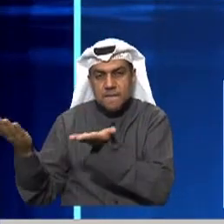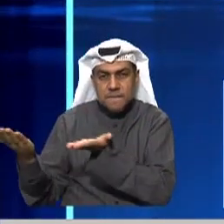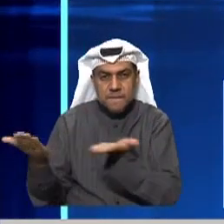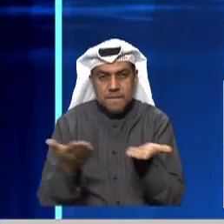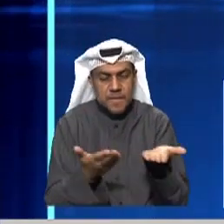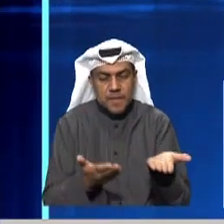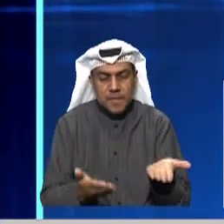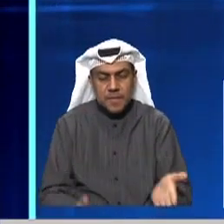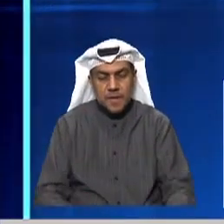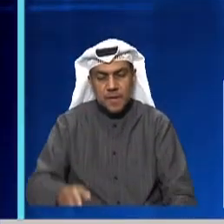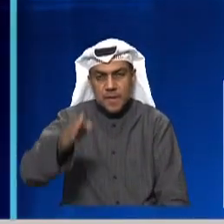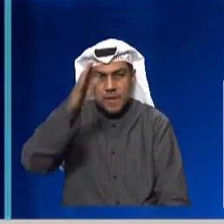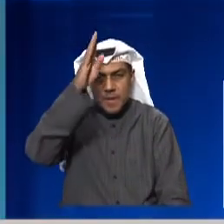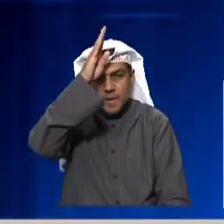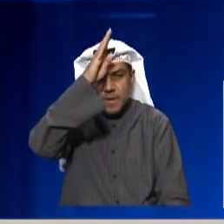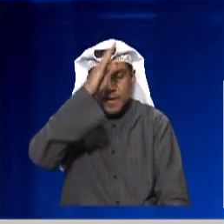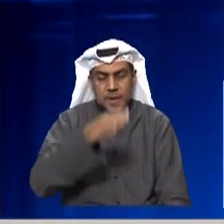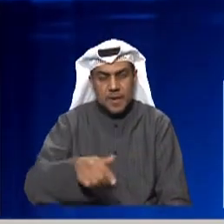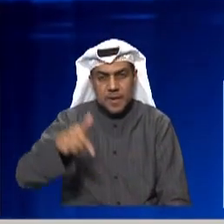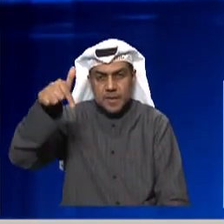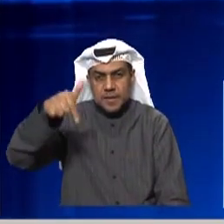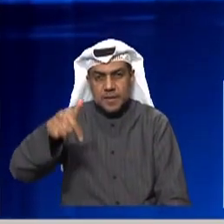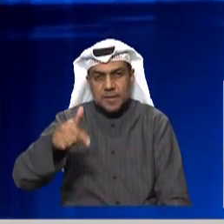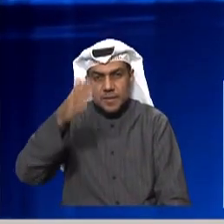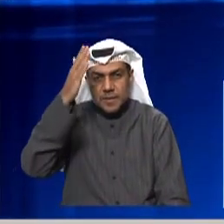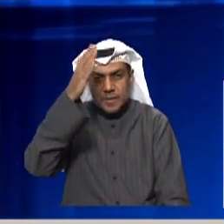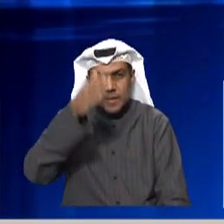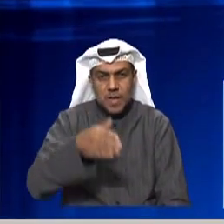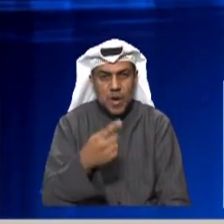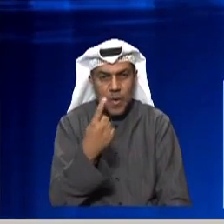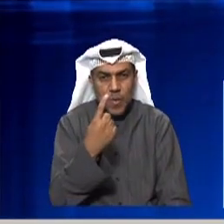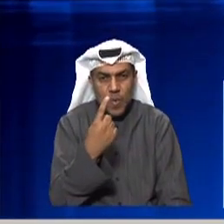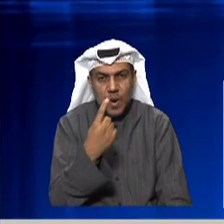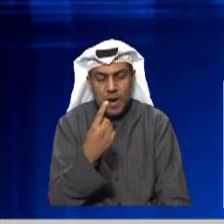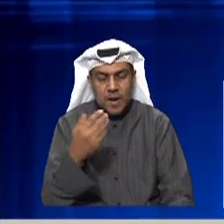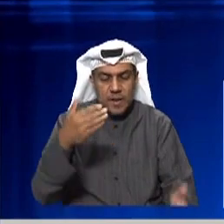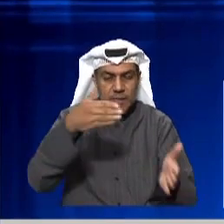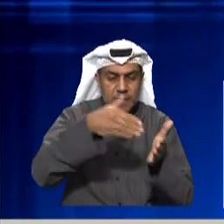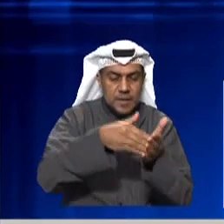الشقيق خلال الفترة من 6 إلى 19 من يناير لعام